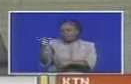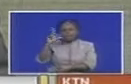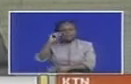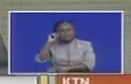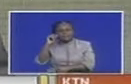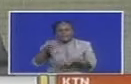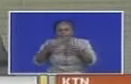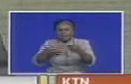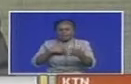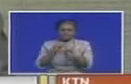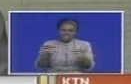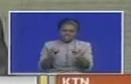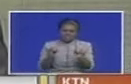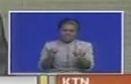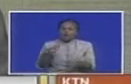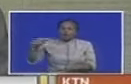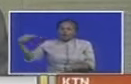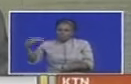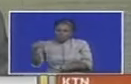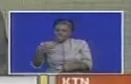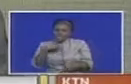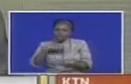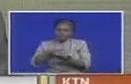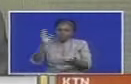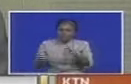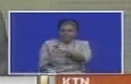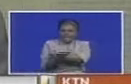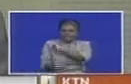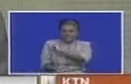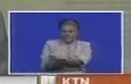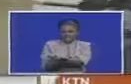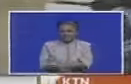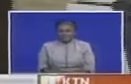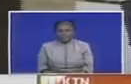Mombasa. Mwanahabari Hussein Mohamed na maelezo zaidi.